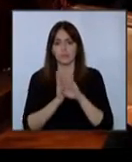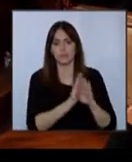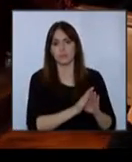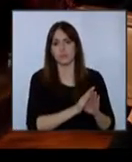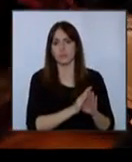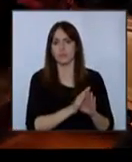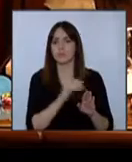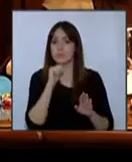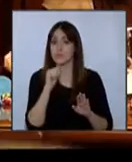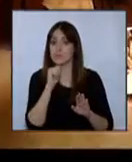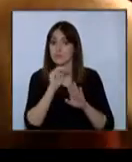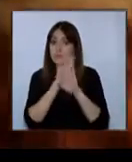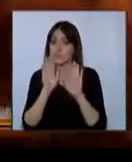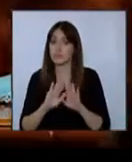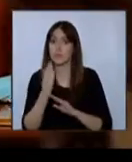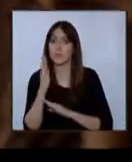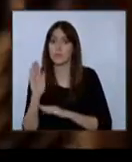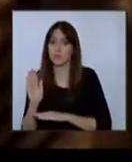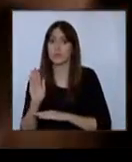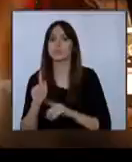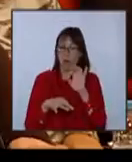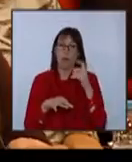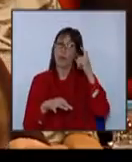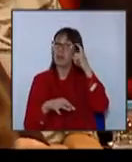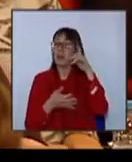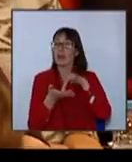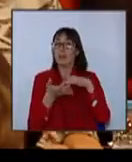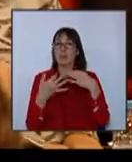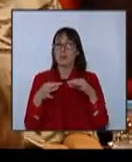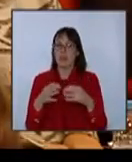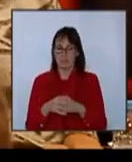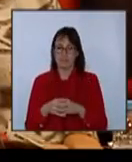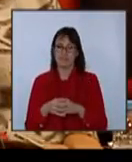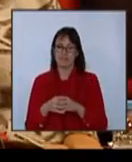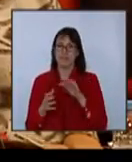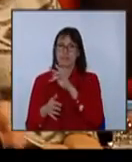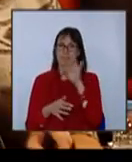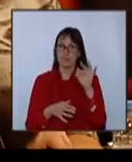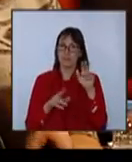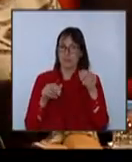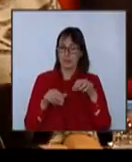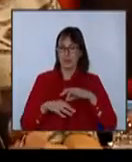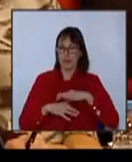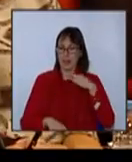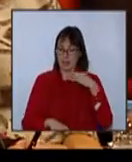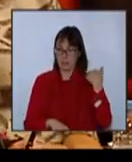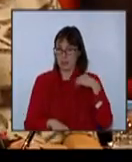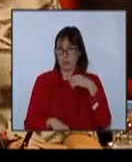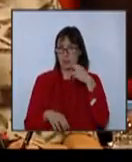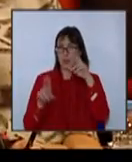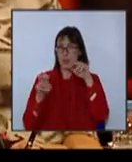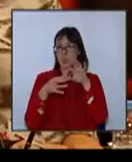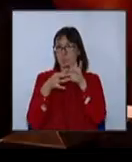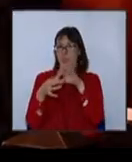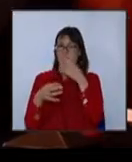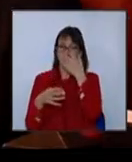un cop acabat les mocions, pregs i preguntes del senyor Anglada. Sí, bé, una miqueta anava enfocada també en aquest